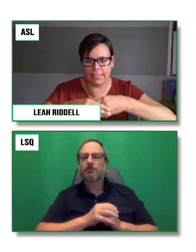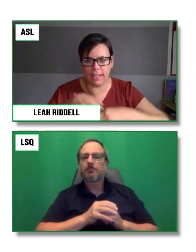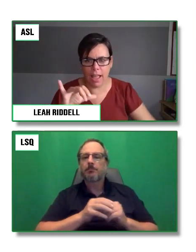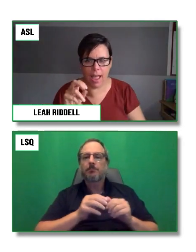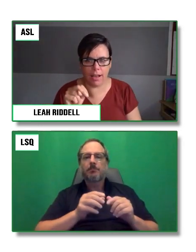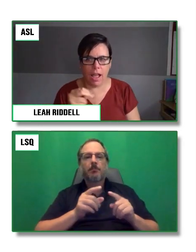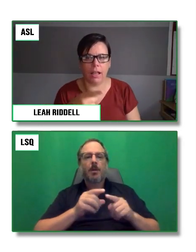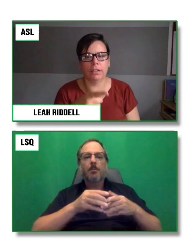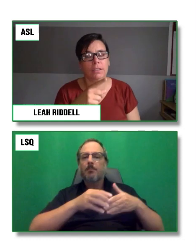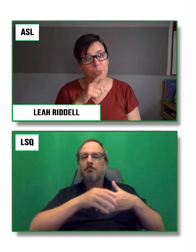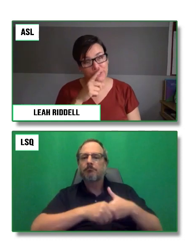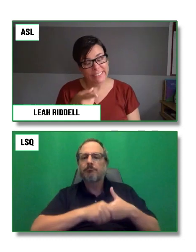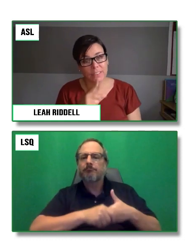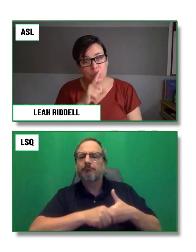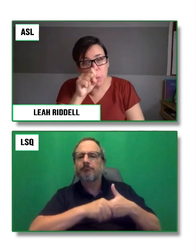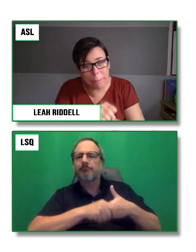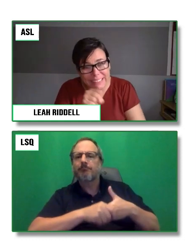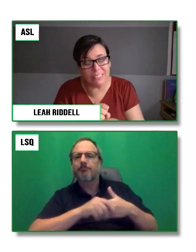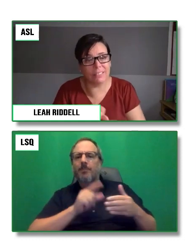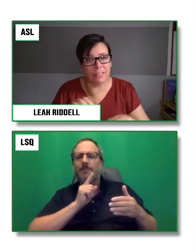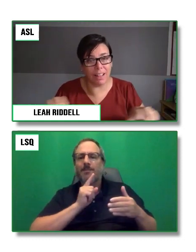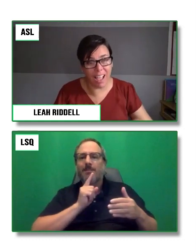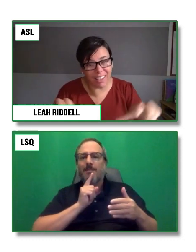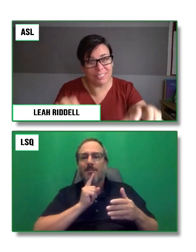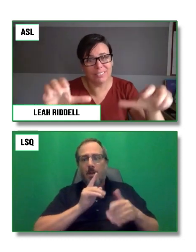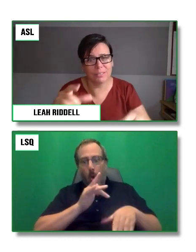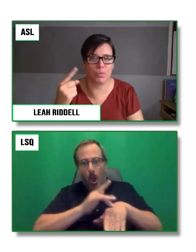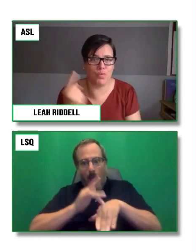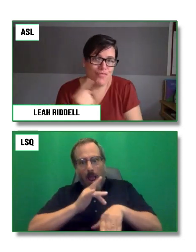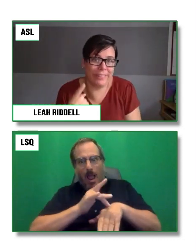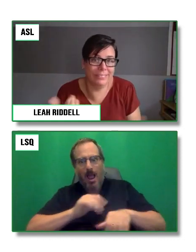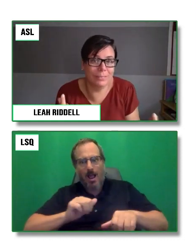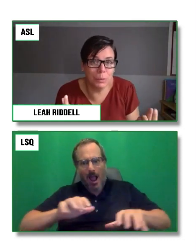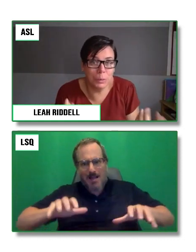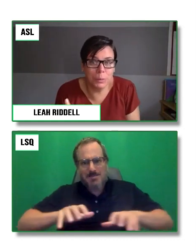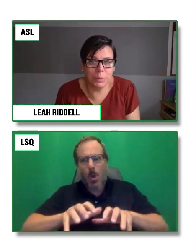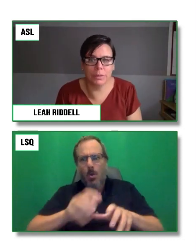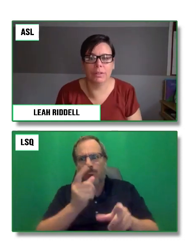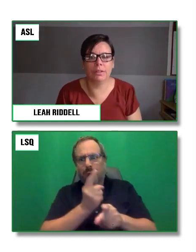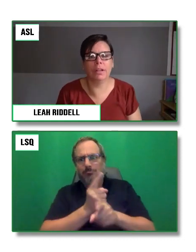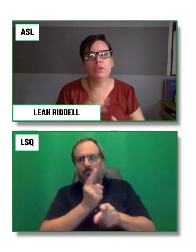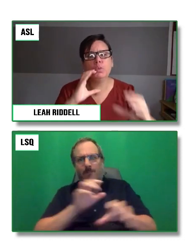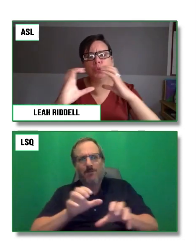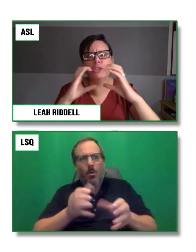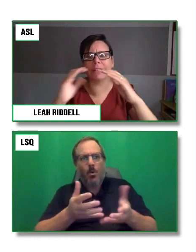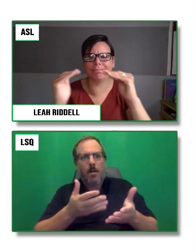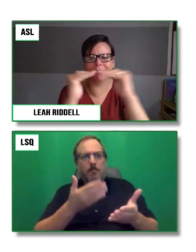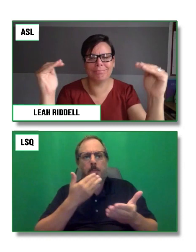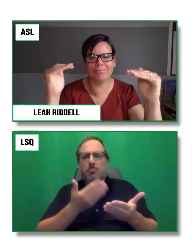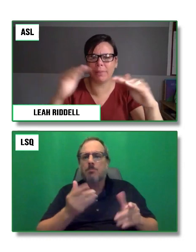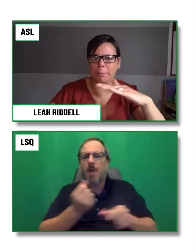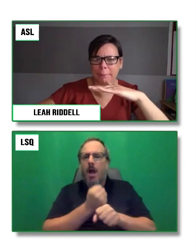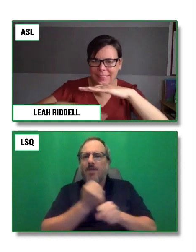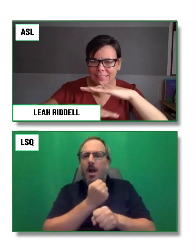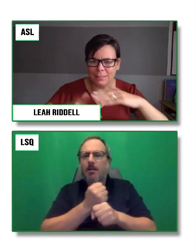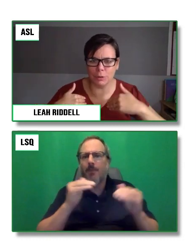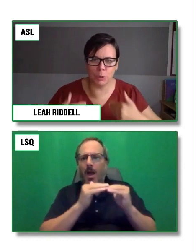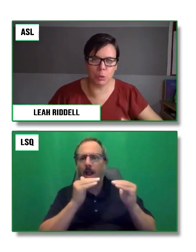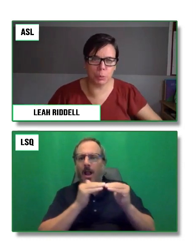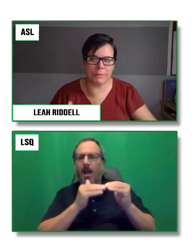Et voilà mon dernier cliché qui montre une icône de